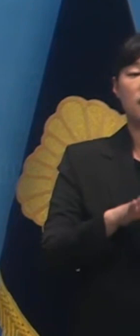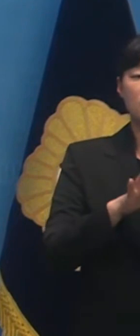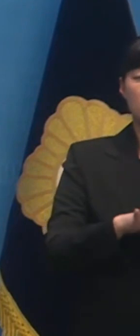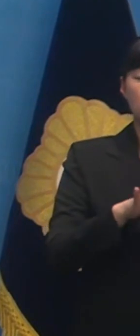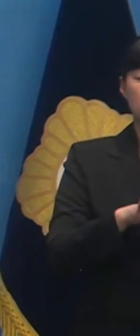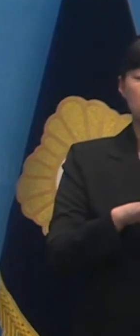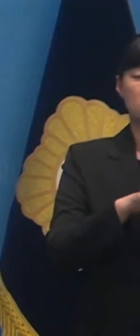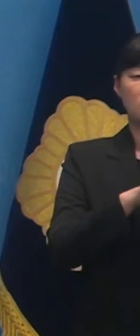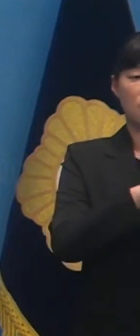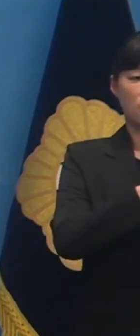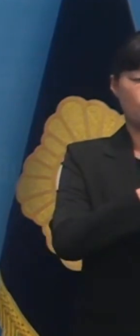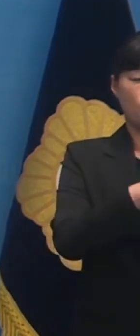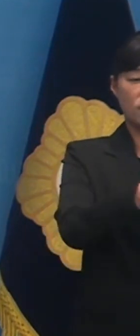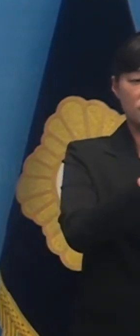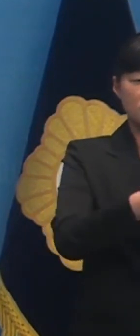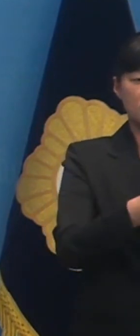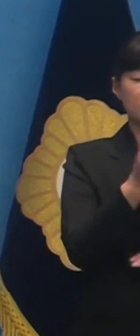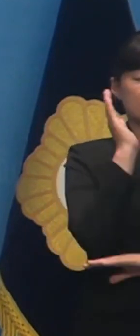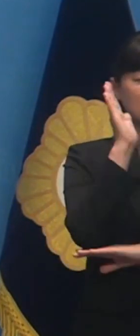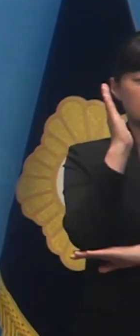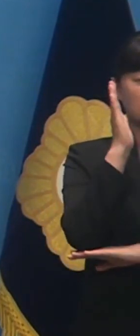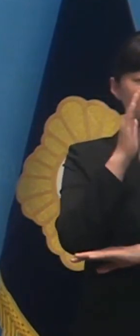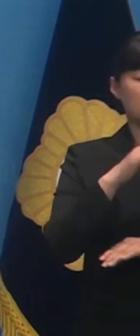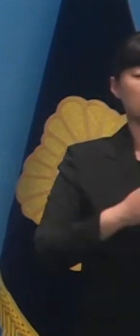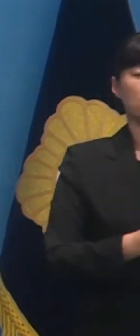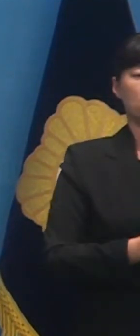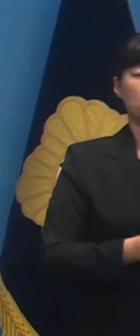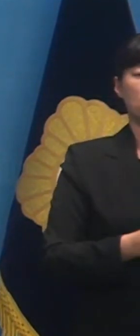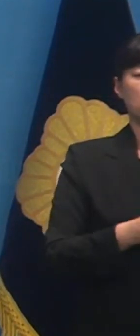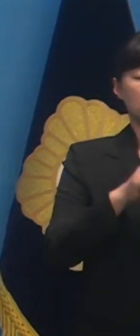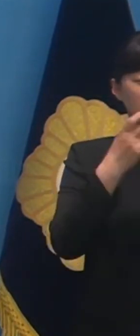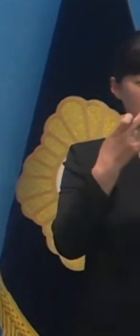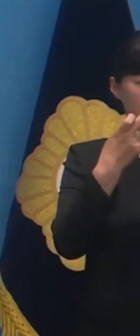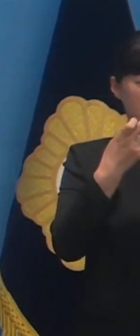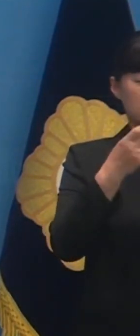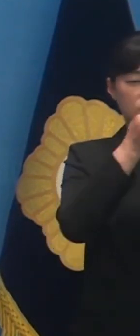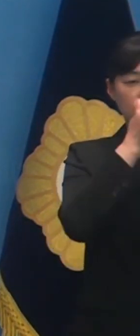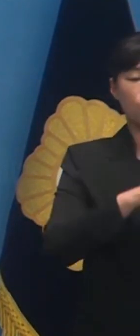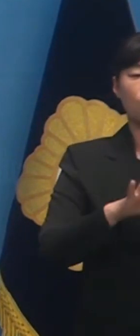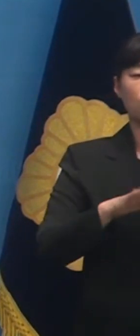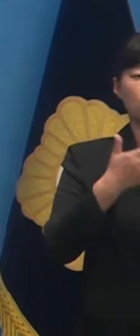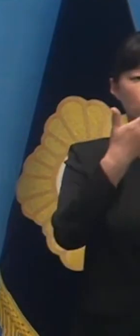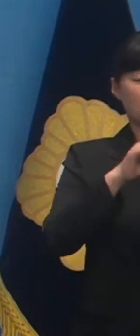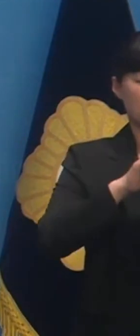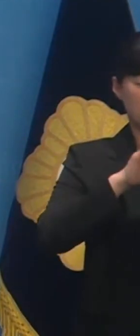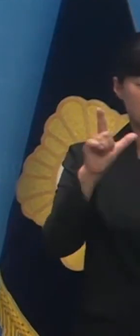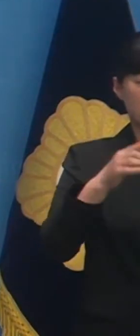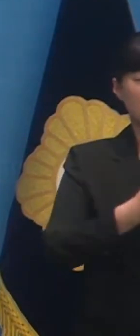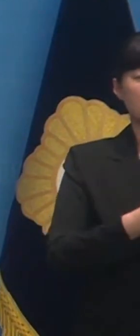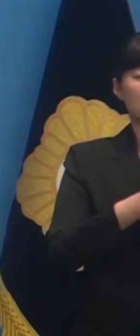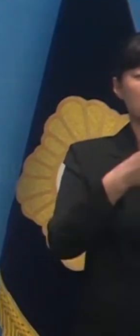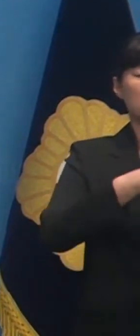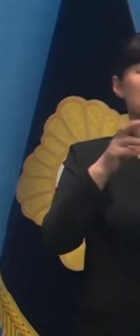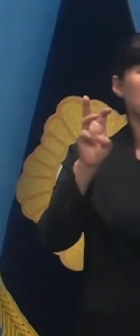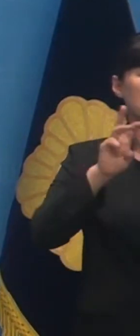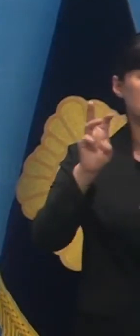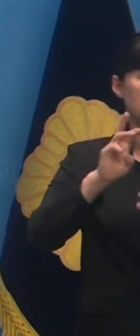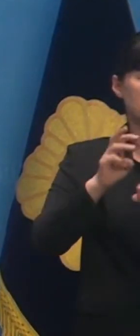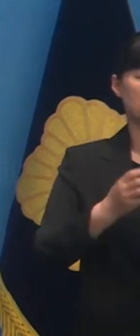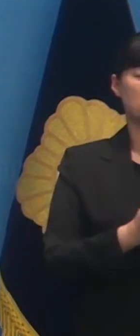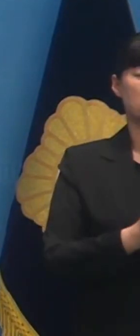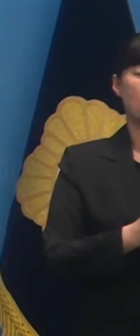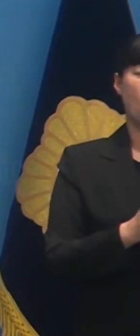이번 주 의원실 정책 세미나는 모두 10위건입니다. 오늘 9일 오후 2시 30분